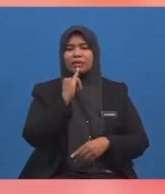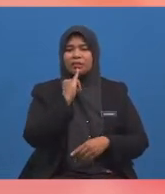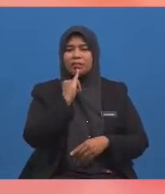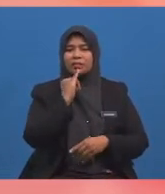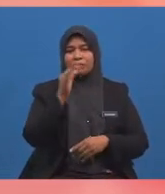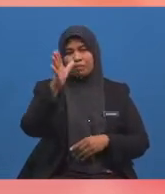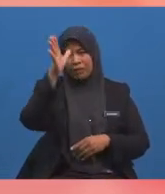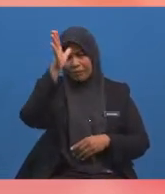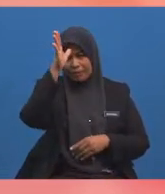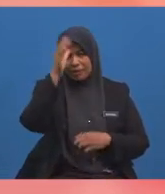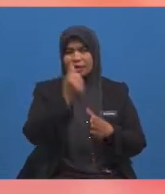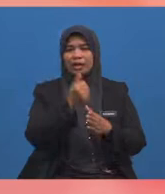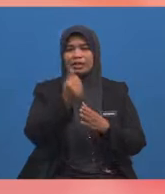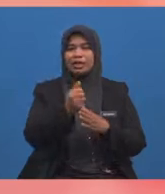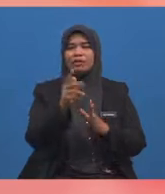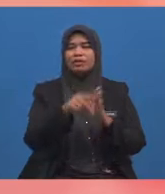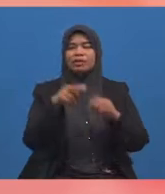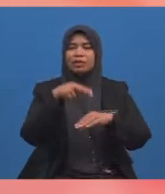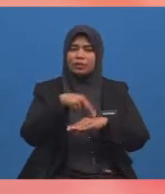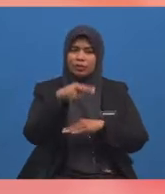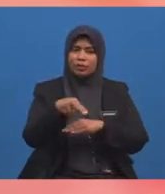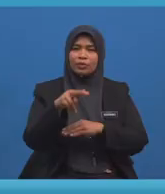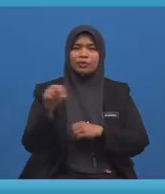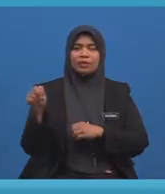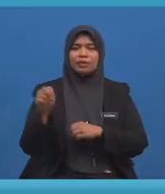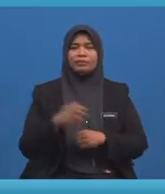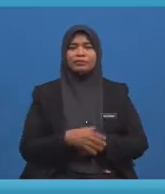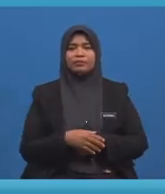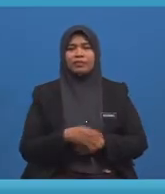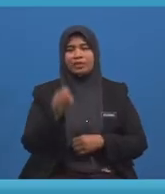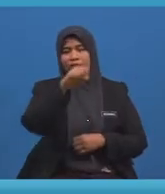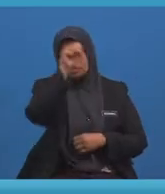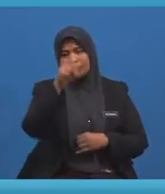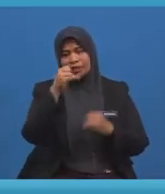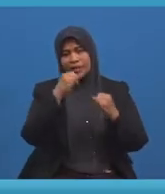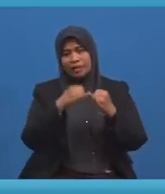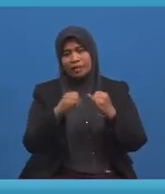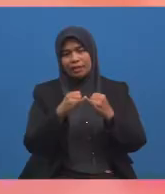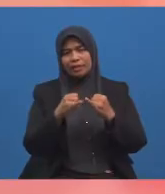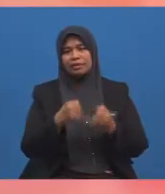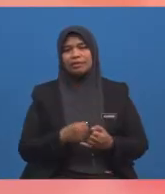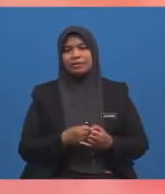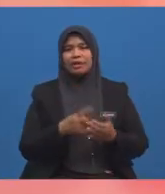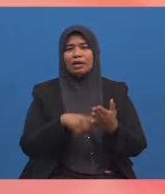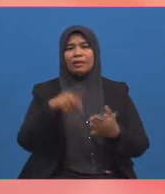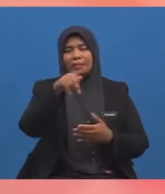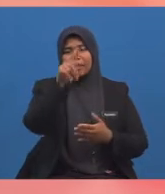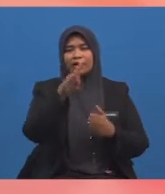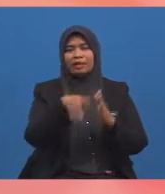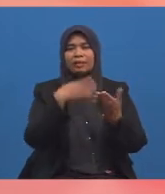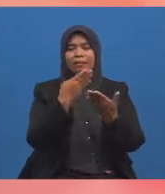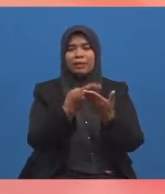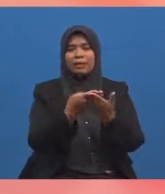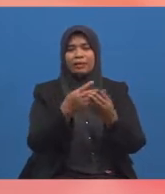ibu, bapa atau keturunannya. Soalan terakhir ialah, apakah